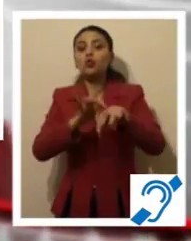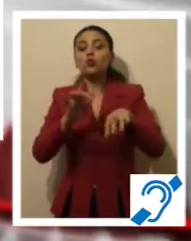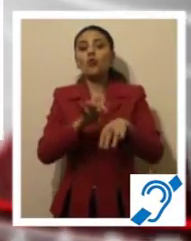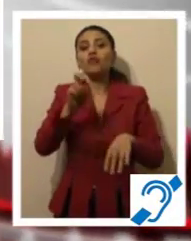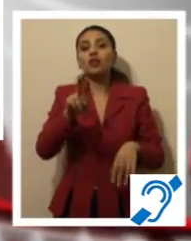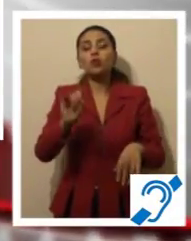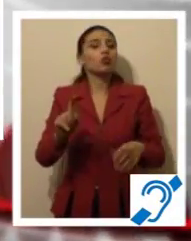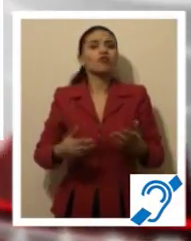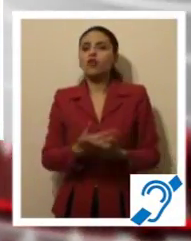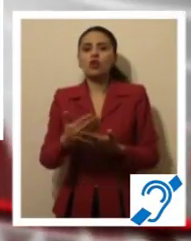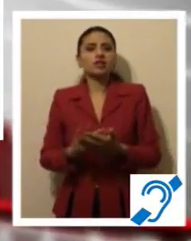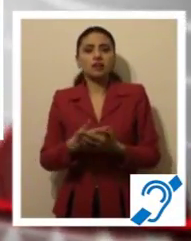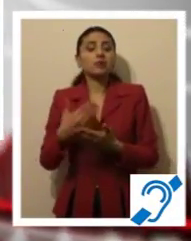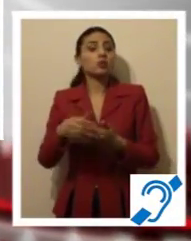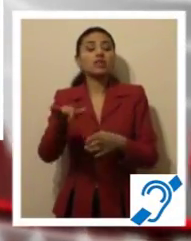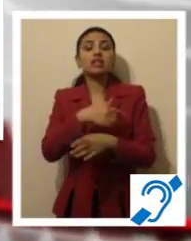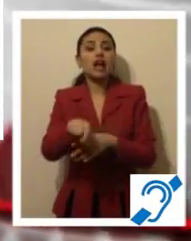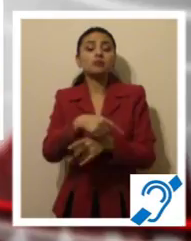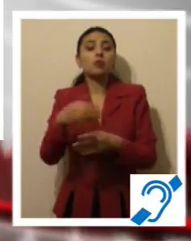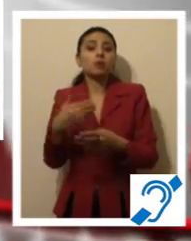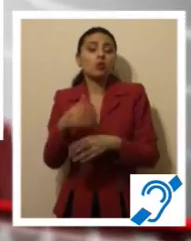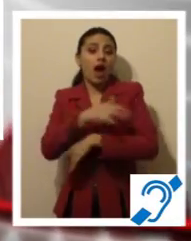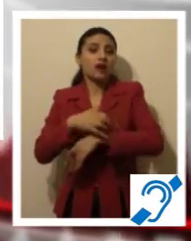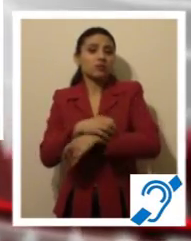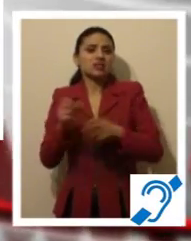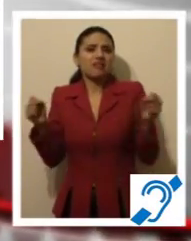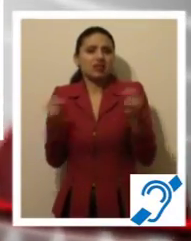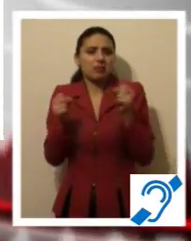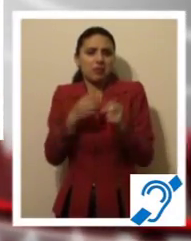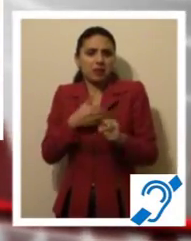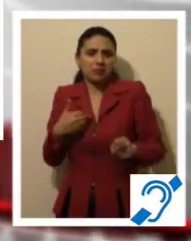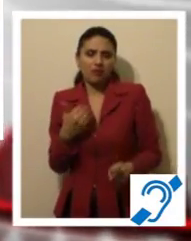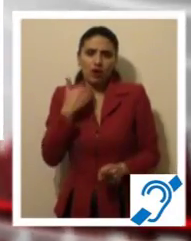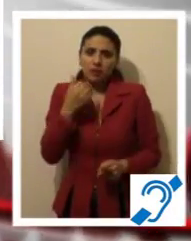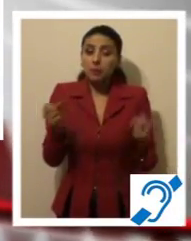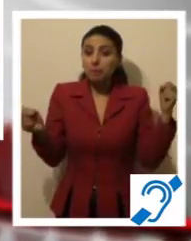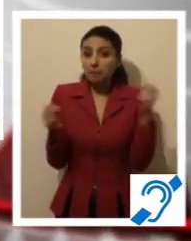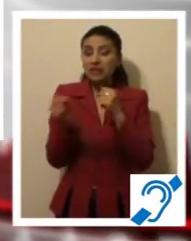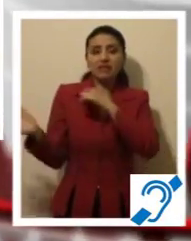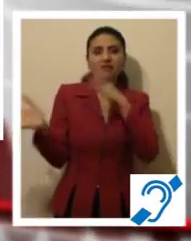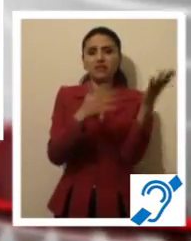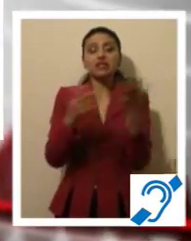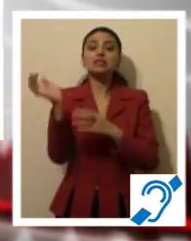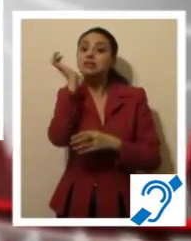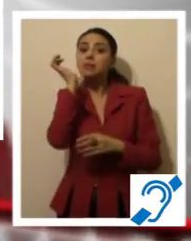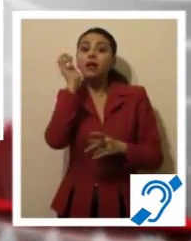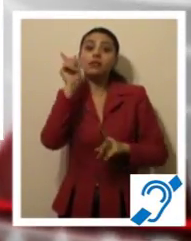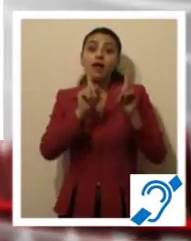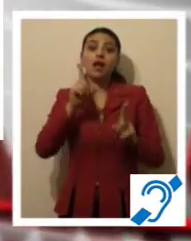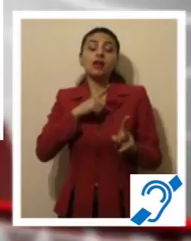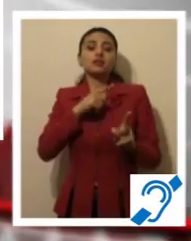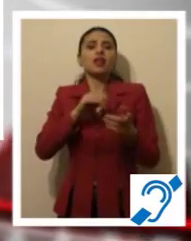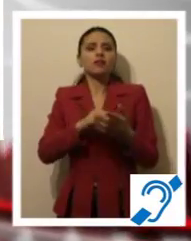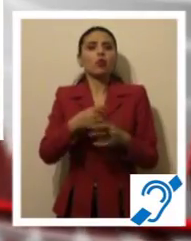efectueze transporturi de animale în condiții meteo cu temperaturi foarte scăzute, vânt puternic și căderi masive de zăpadă, decât dacă este